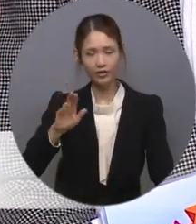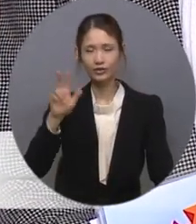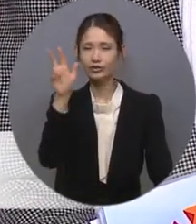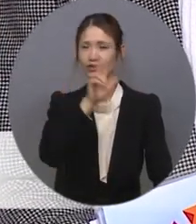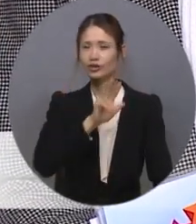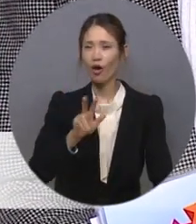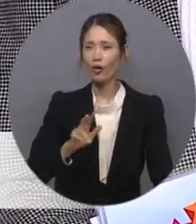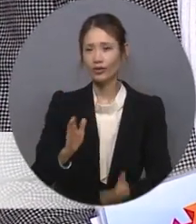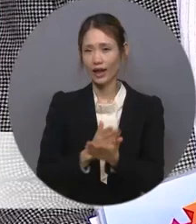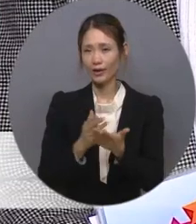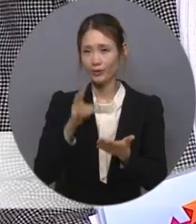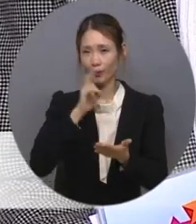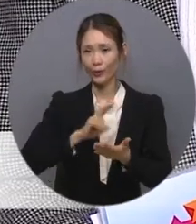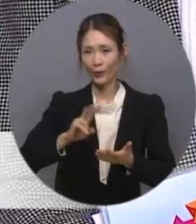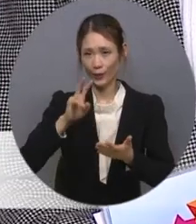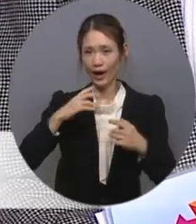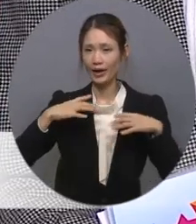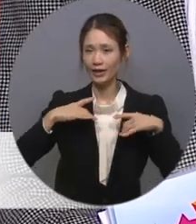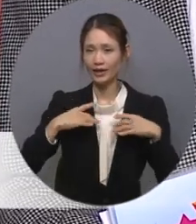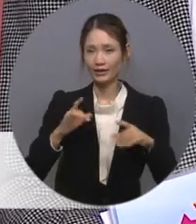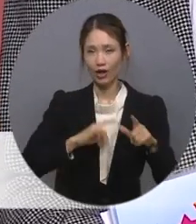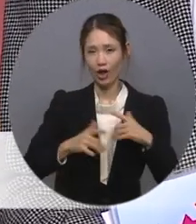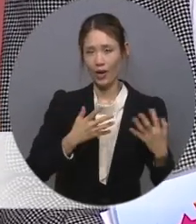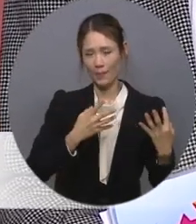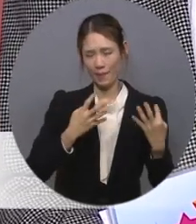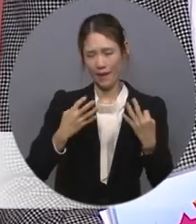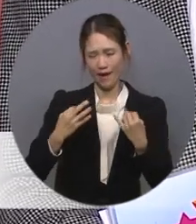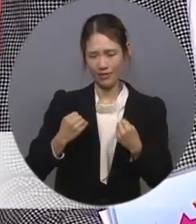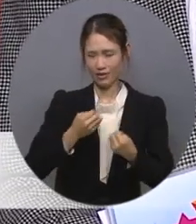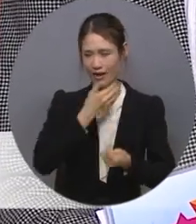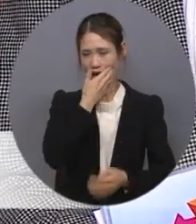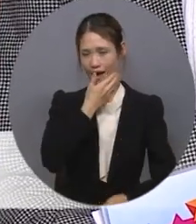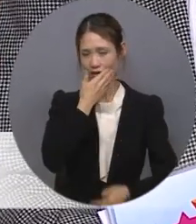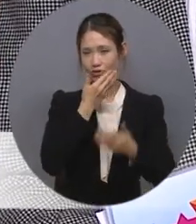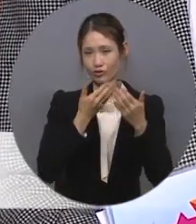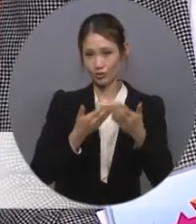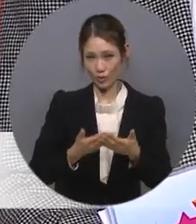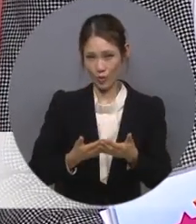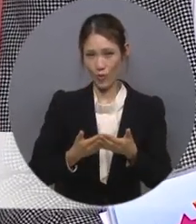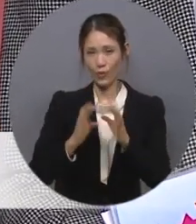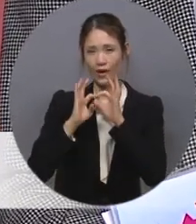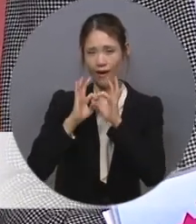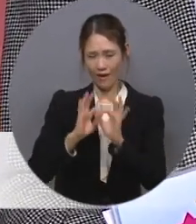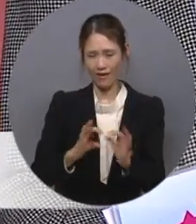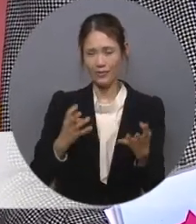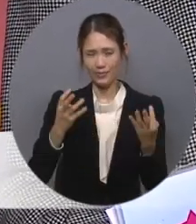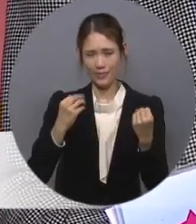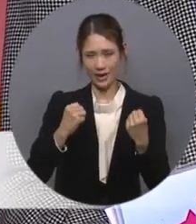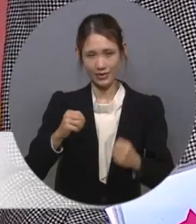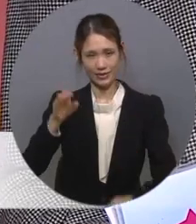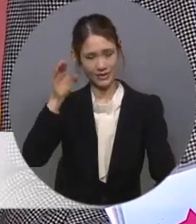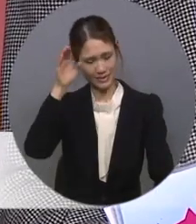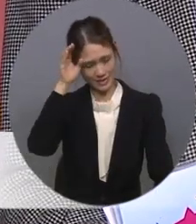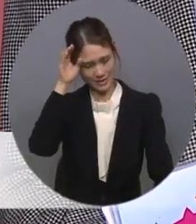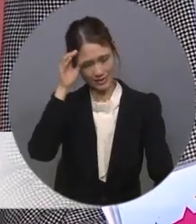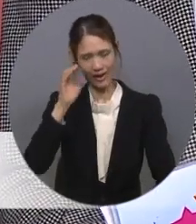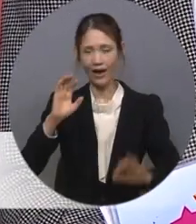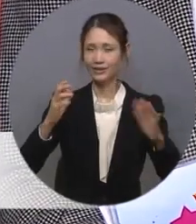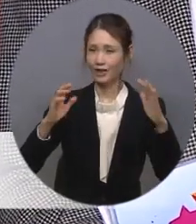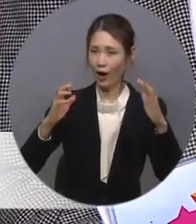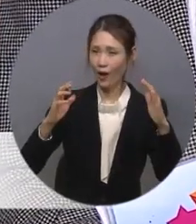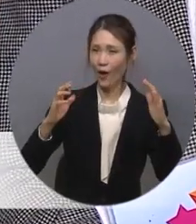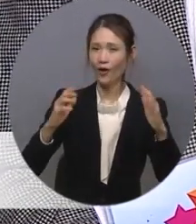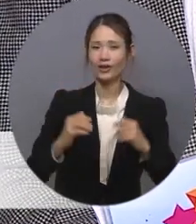앞으로도 전국 나는 노래자랑 더 많이 많이 아껴주시고 계속해서 많은 기대와